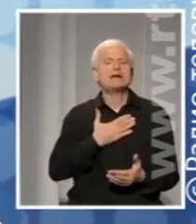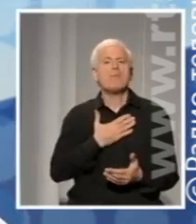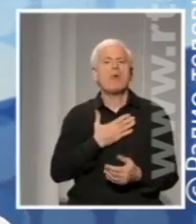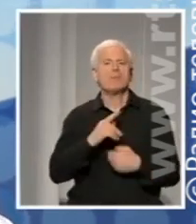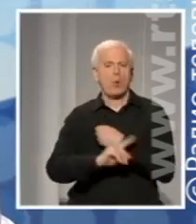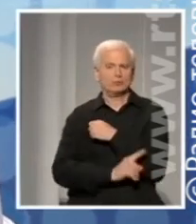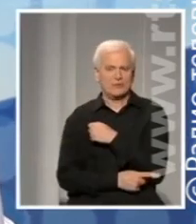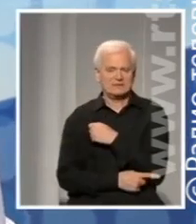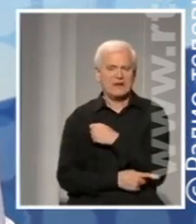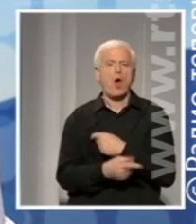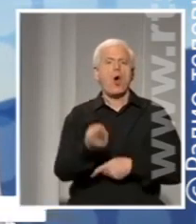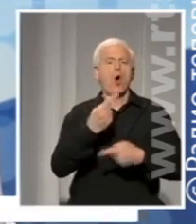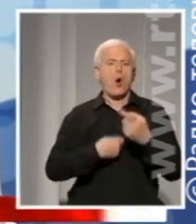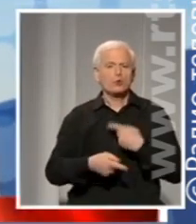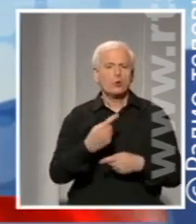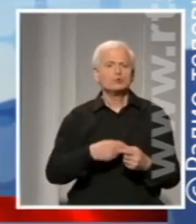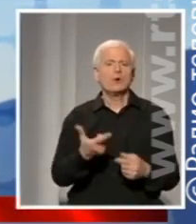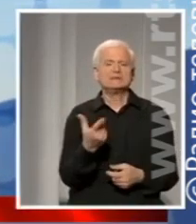učenicima, odnosno sa